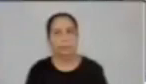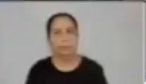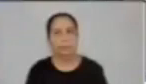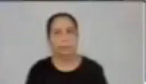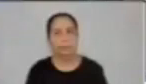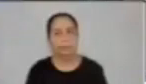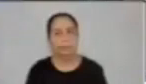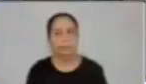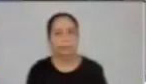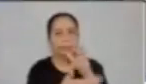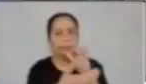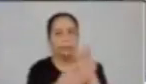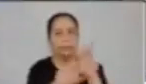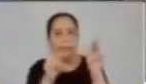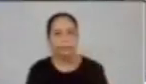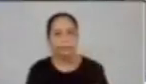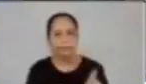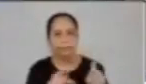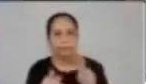nagkapag-order na po kami sa